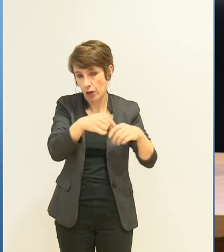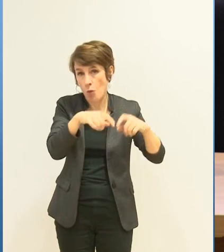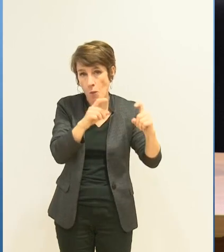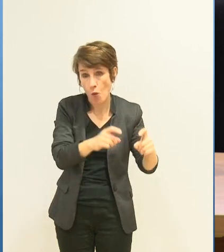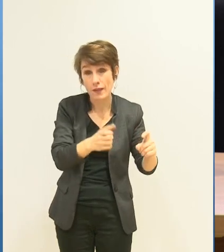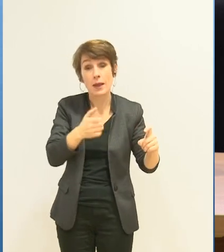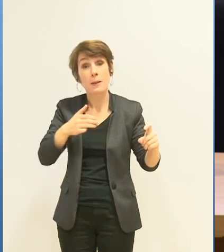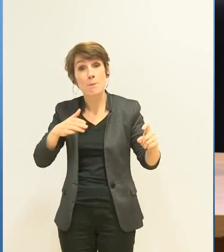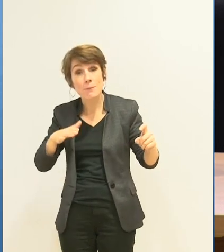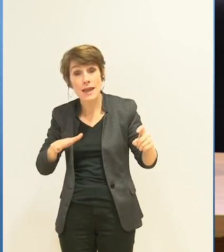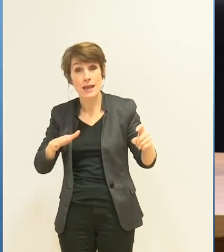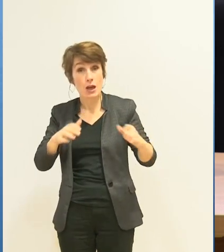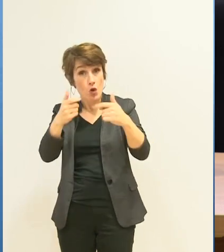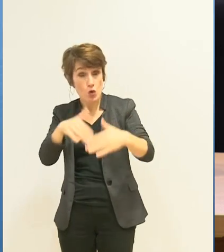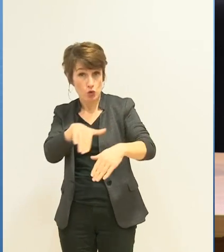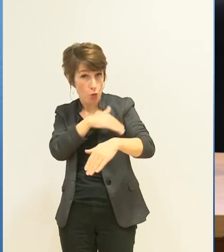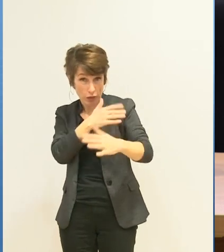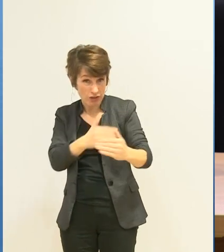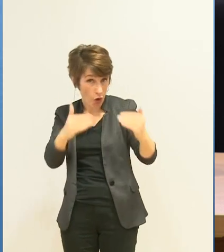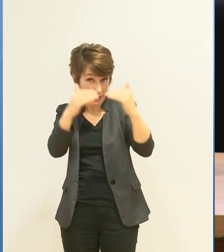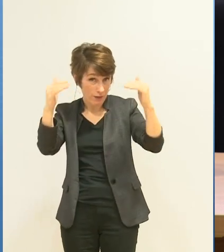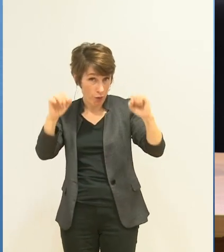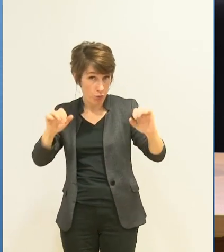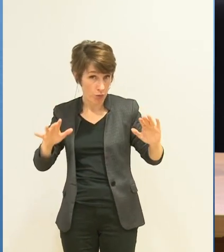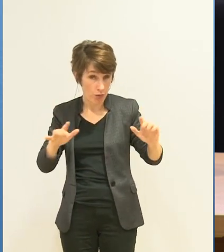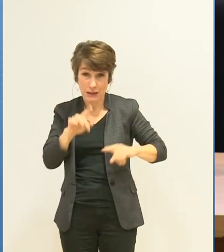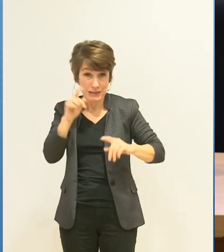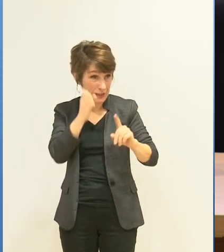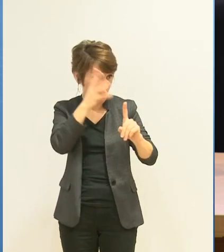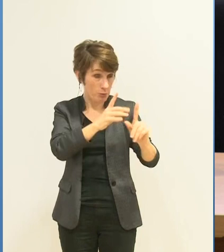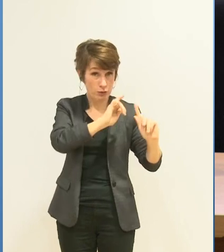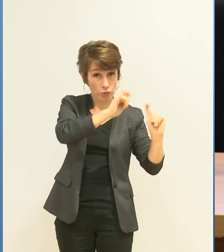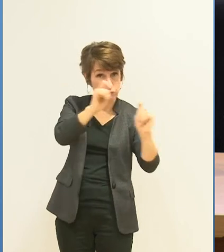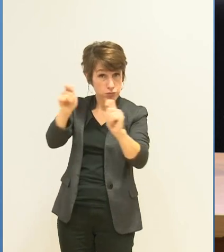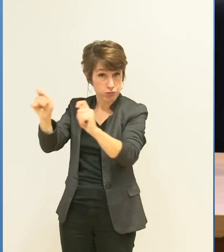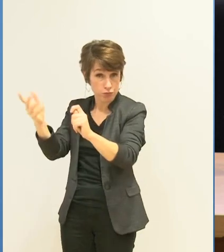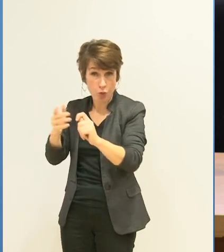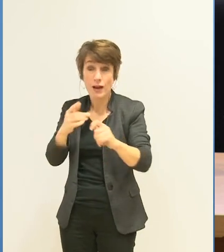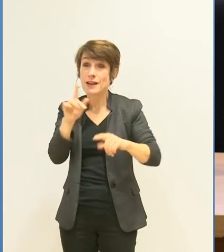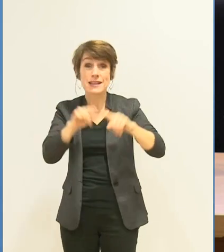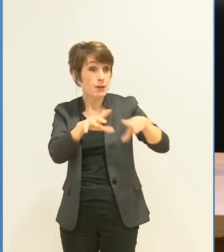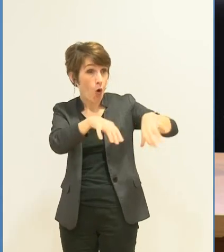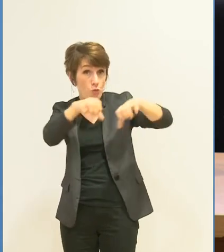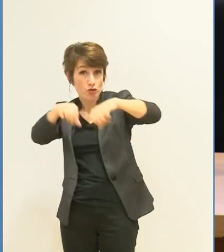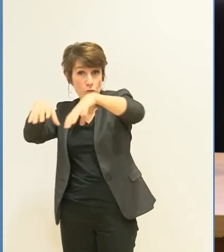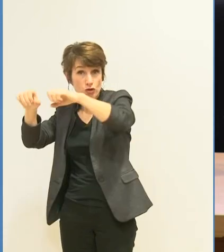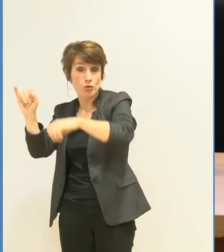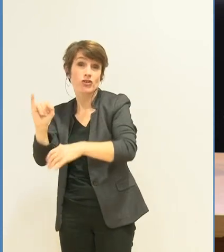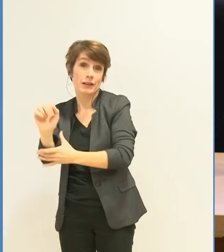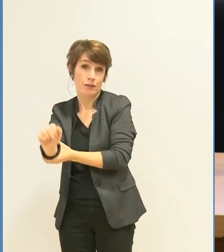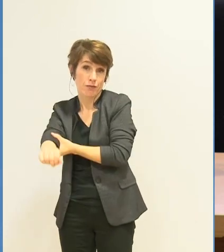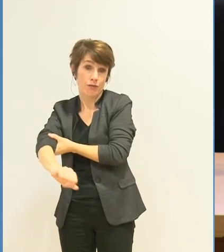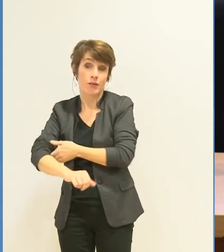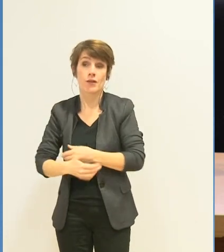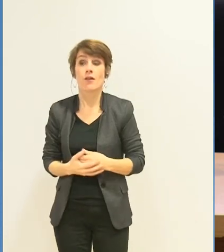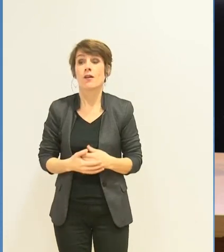nombre d'agents équivalent ça dépend de la nature des missions et la nature des recrutements que mon procès et si on